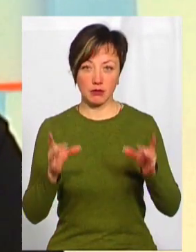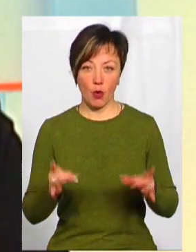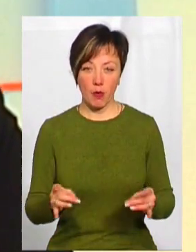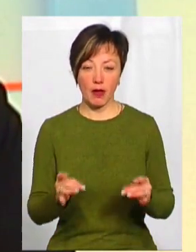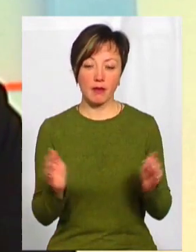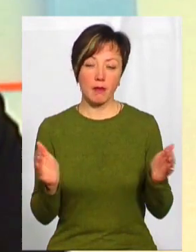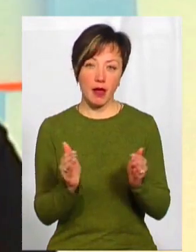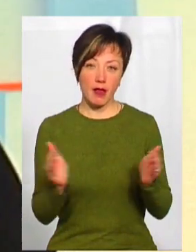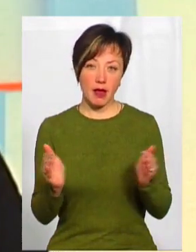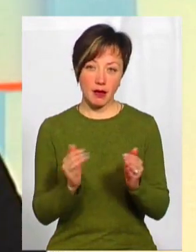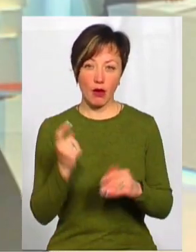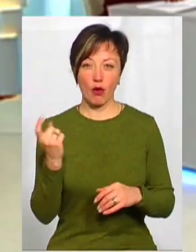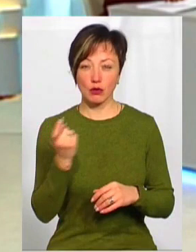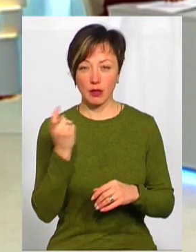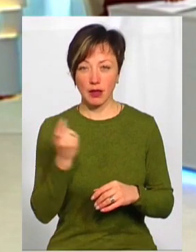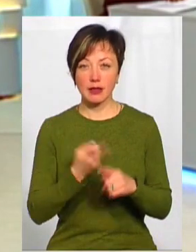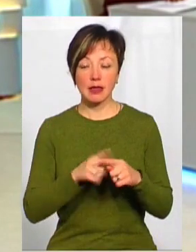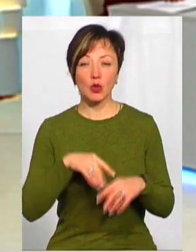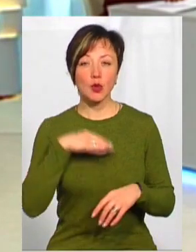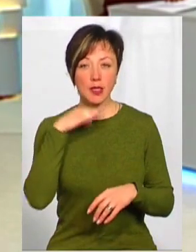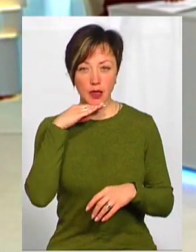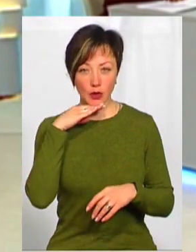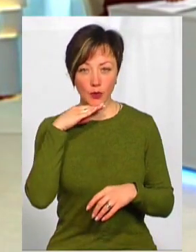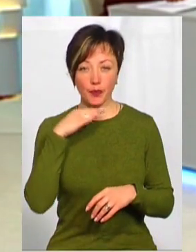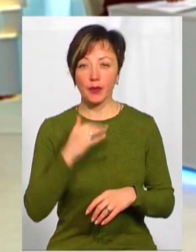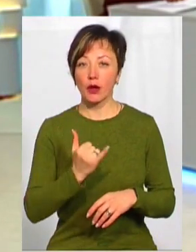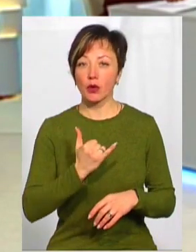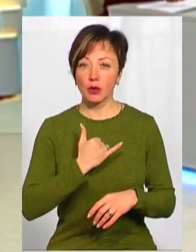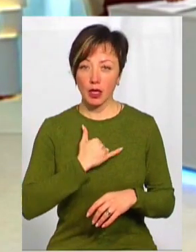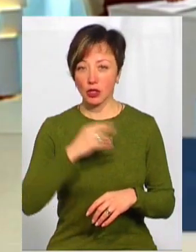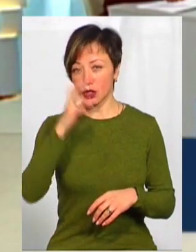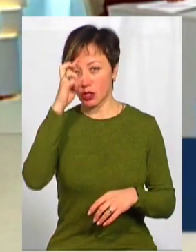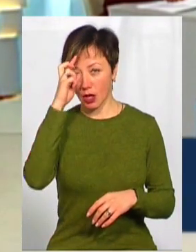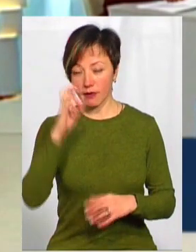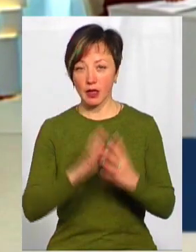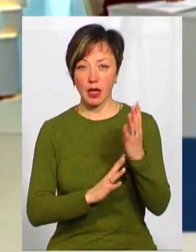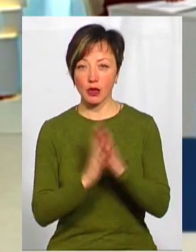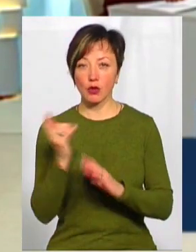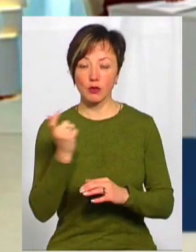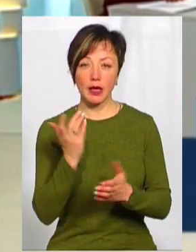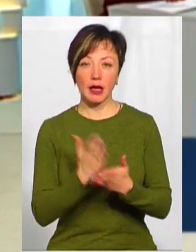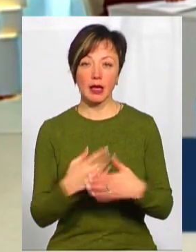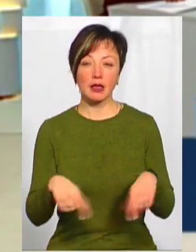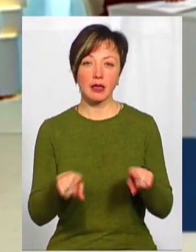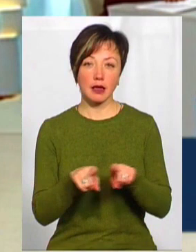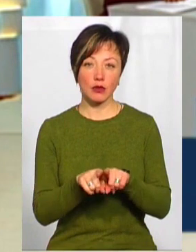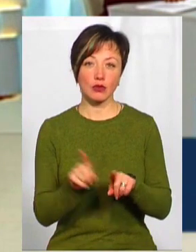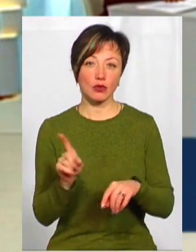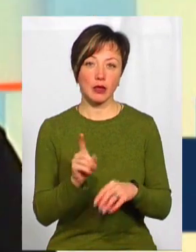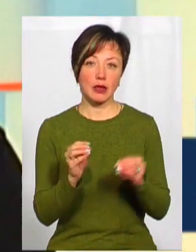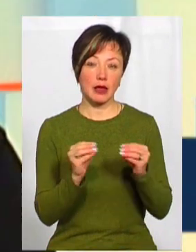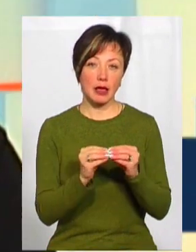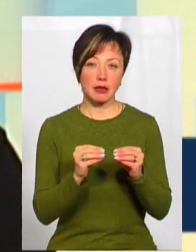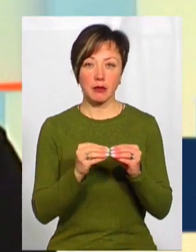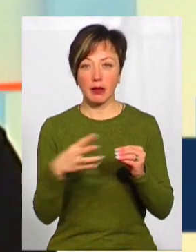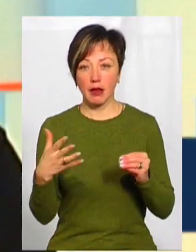таких невеличких комунальних підприємств це достатньо. В наших державних лісогосподарських є такі лісгоспи, що там і